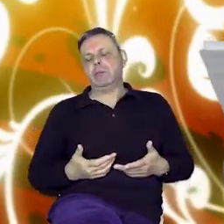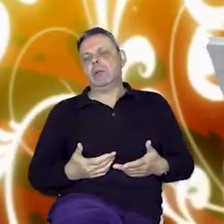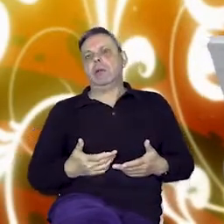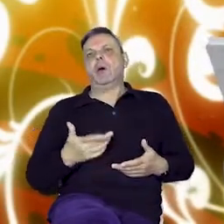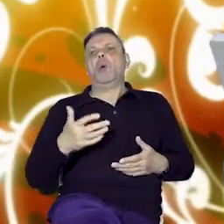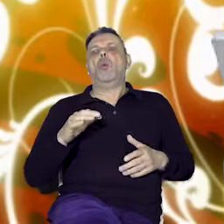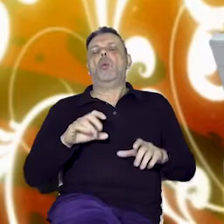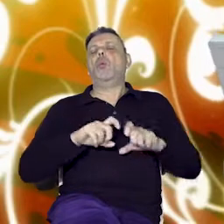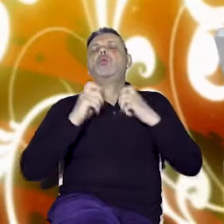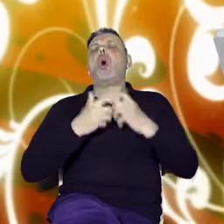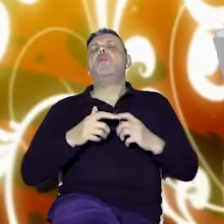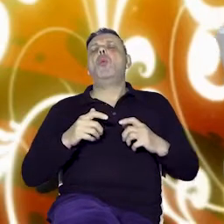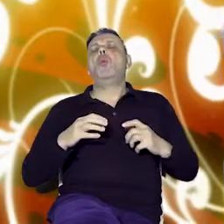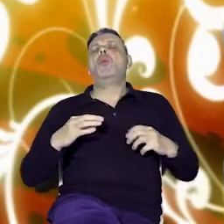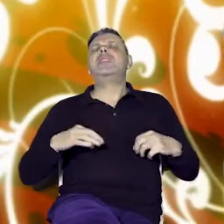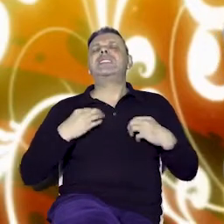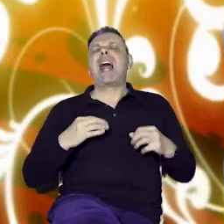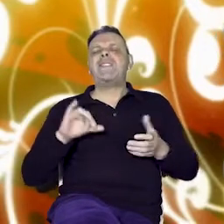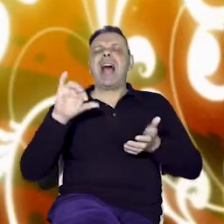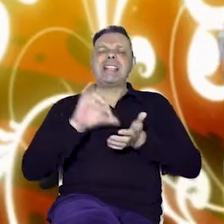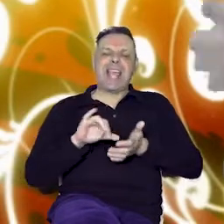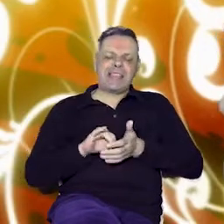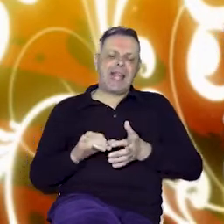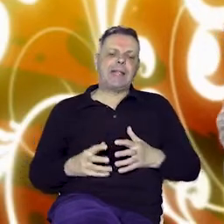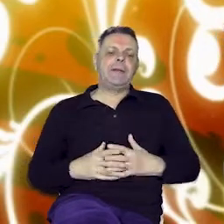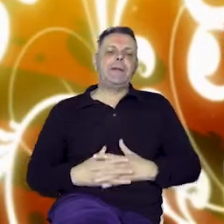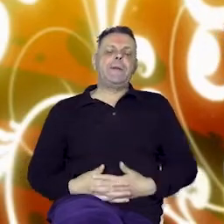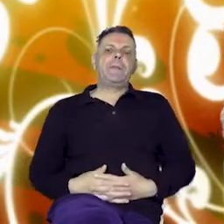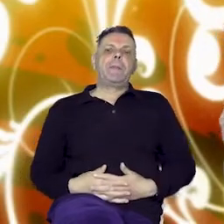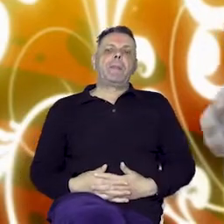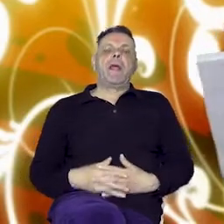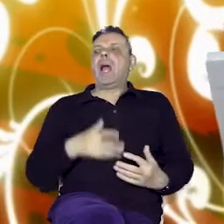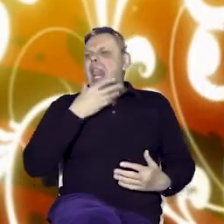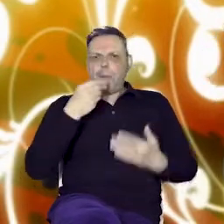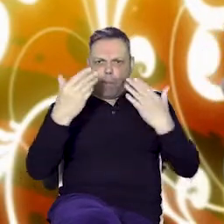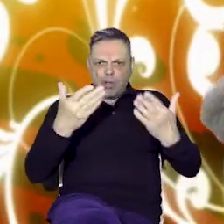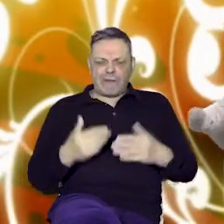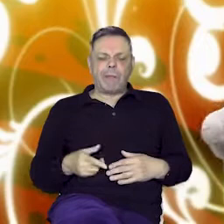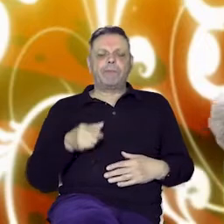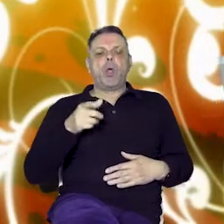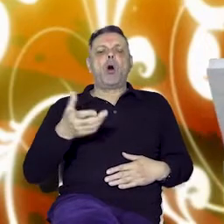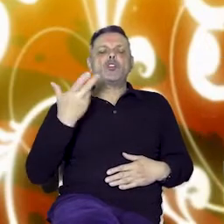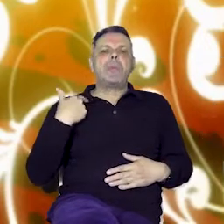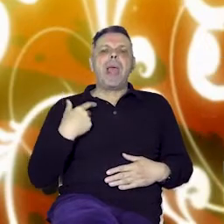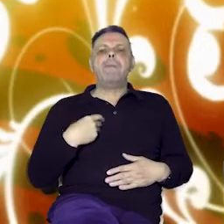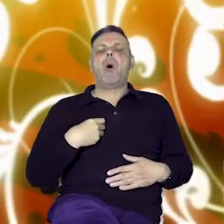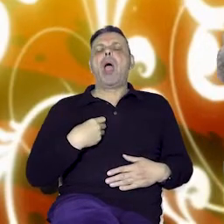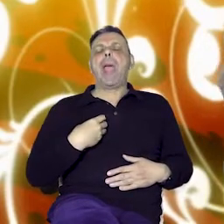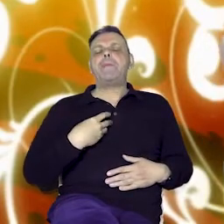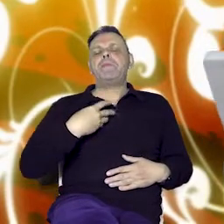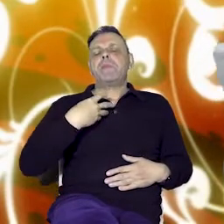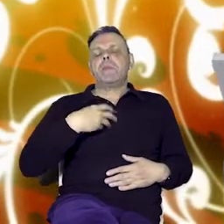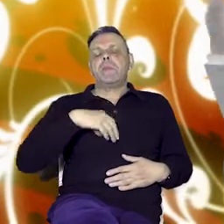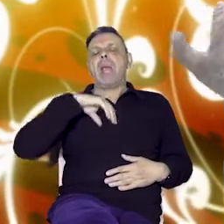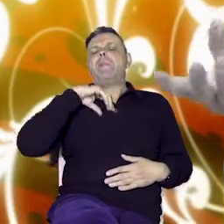tamo, magistre, sve, neću im govoriti imena, ali one su moje bile i psihoterapeutkinje i